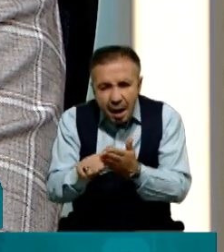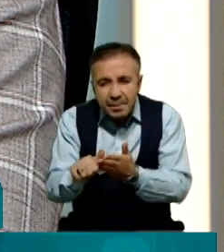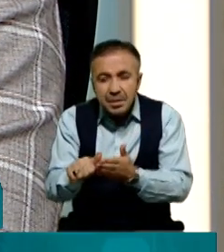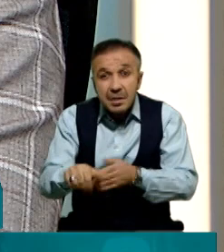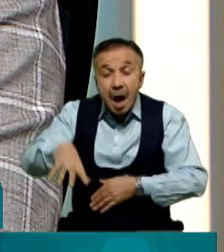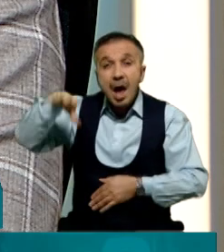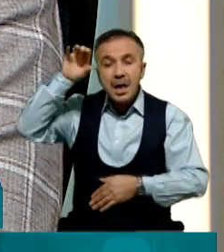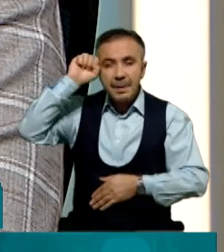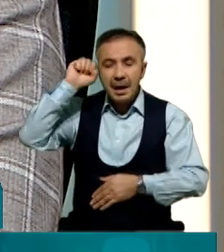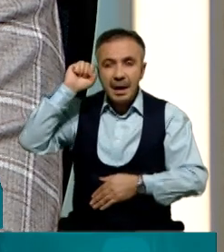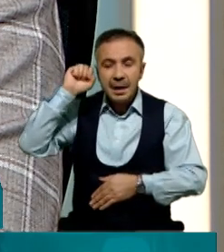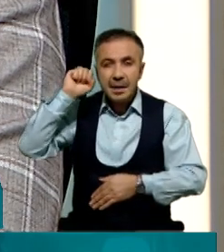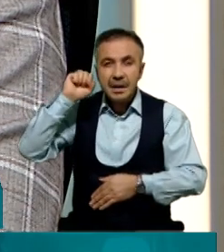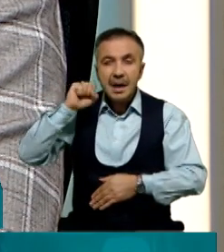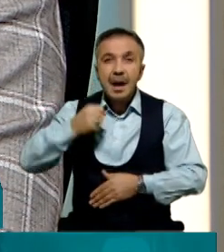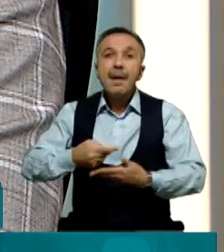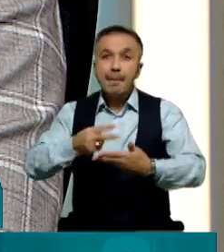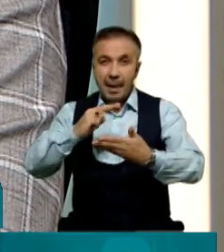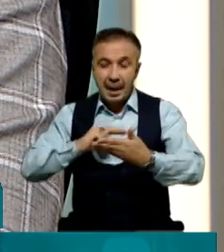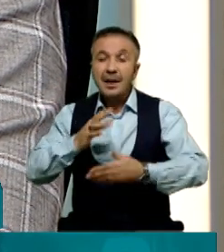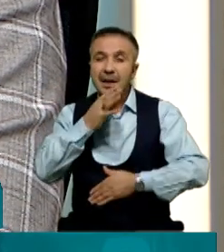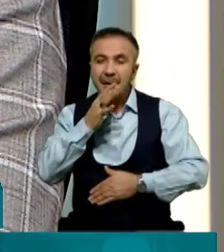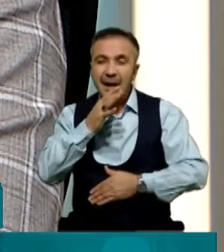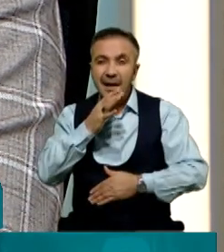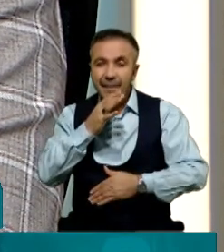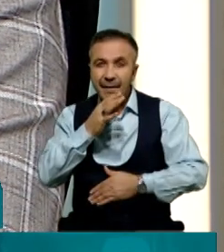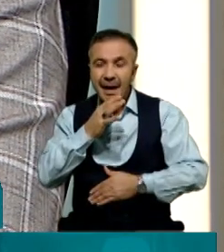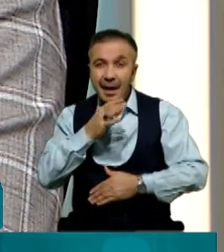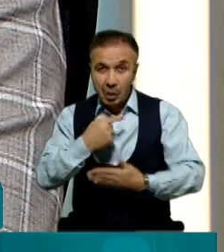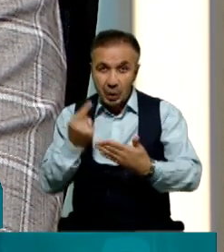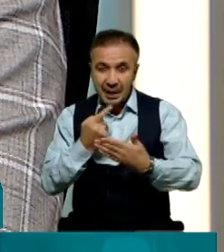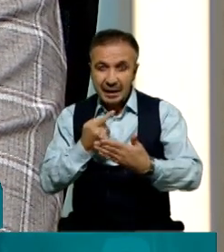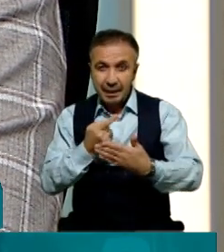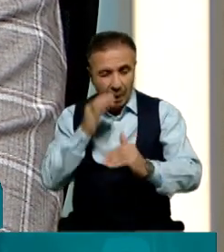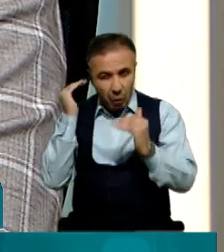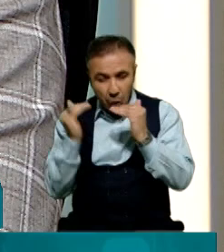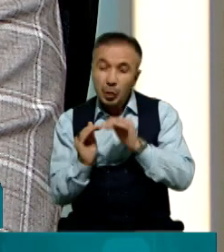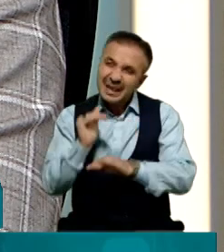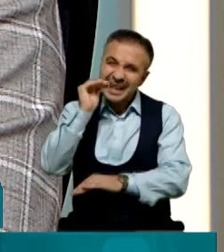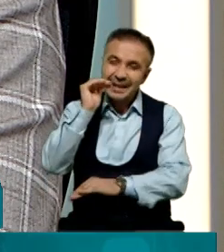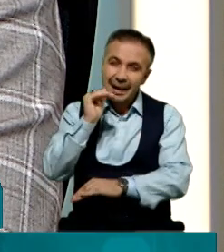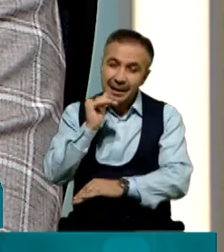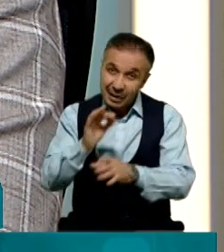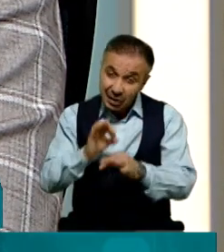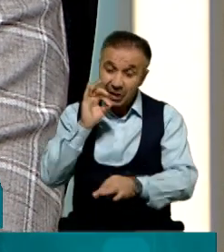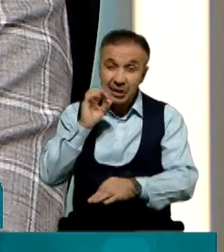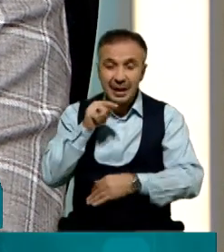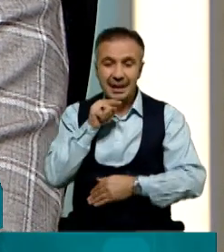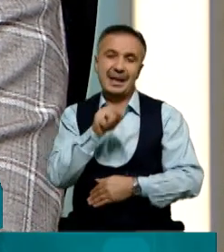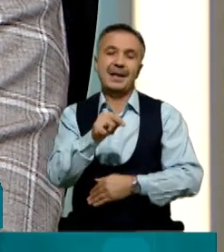manasını bilen ve onunla amel eden İşte bu kişiye hafızı kelam denilir